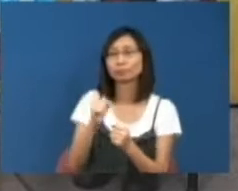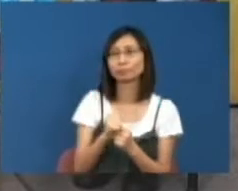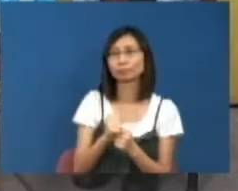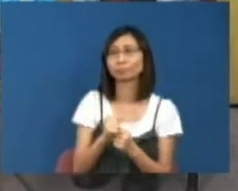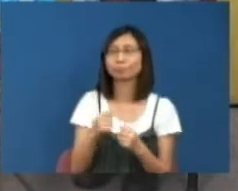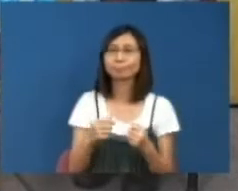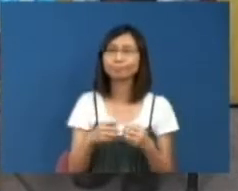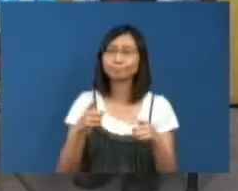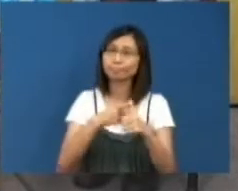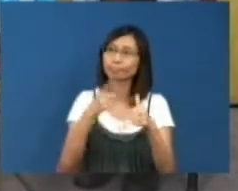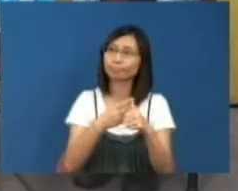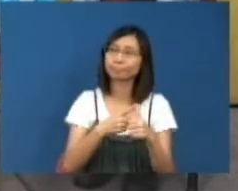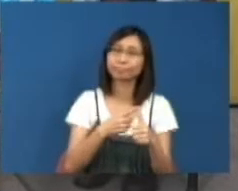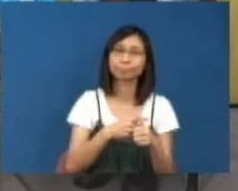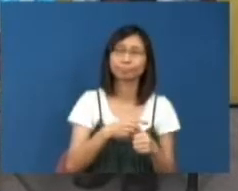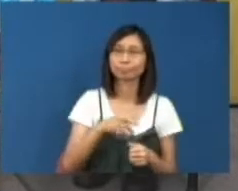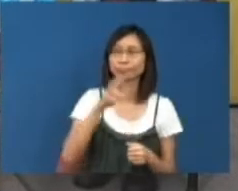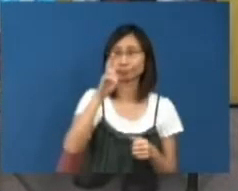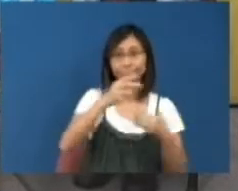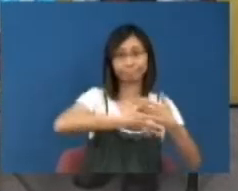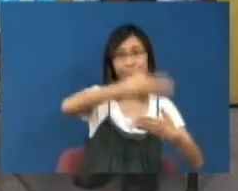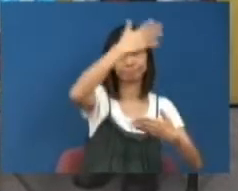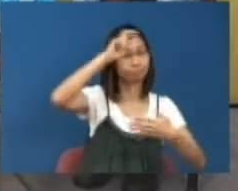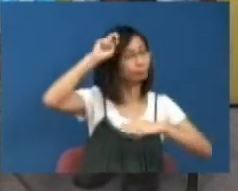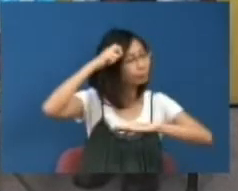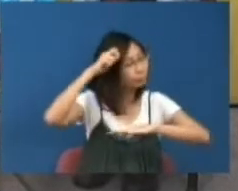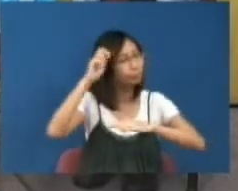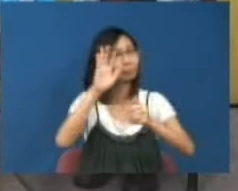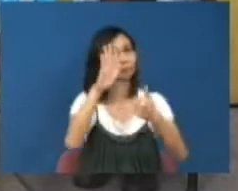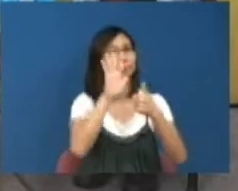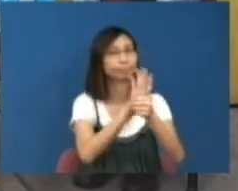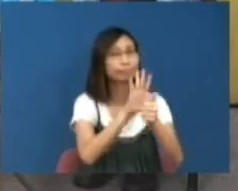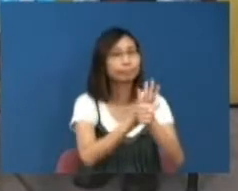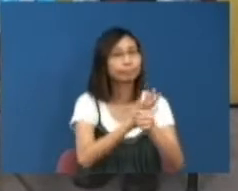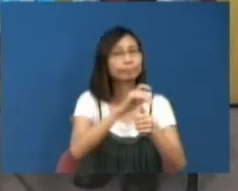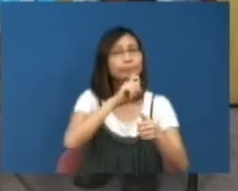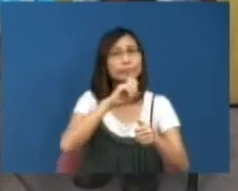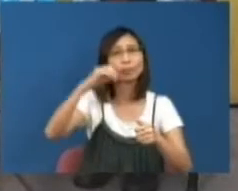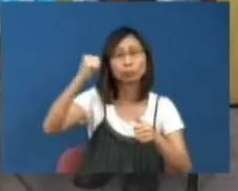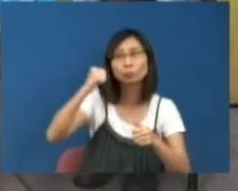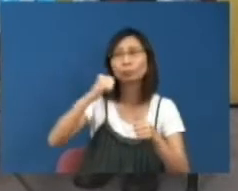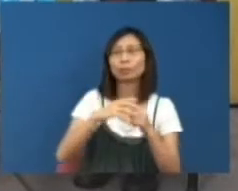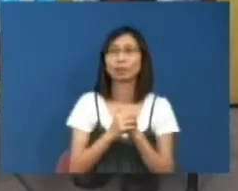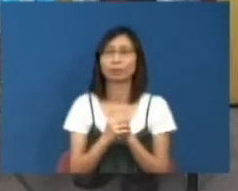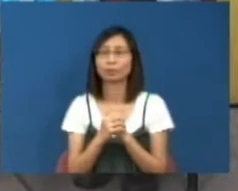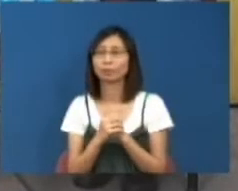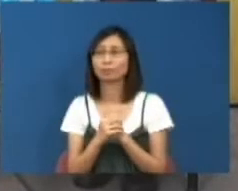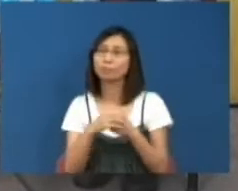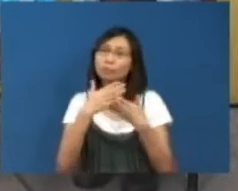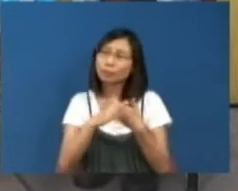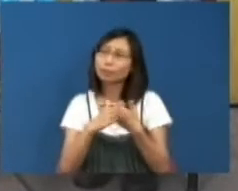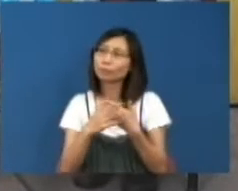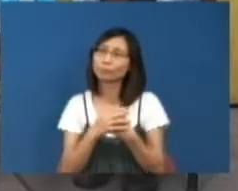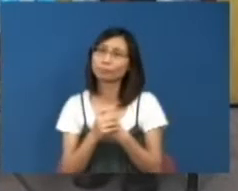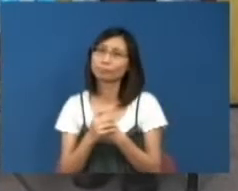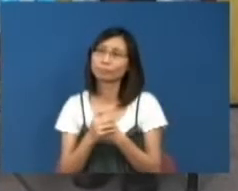正面嘅，即係個大廈嘅設計又可以幫助提供能源。但係譬如如果有亦有一啲另一類